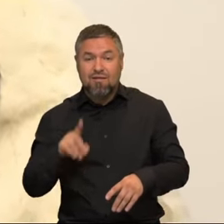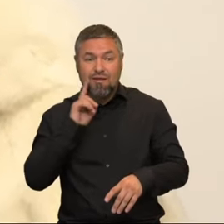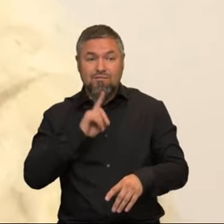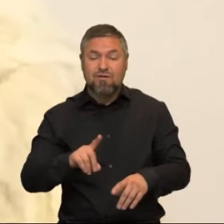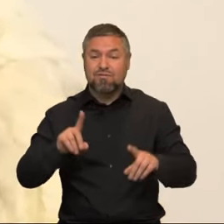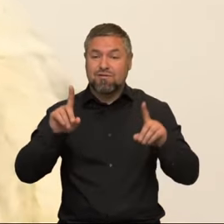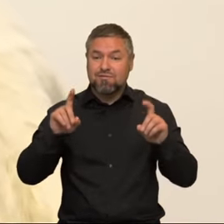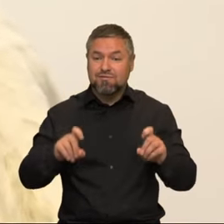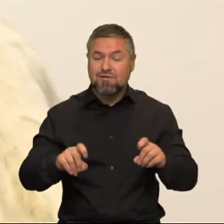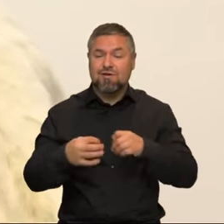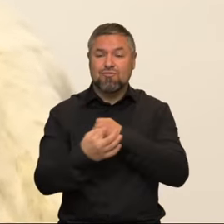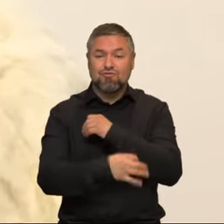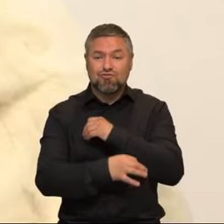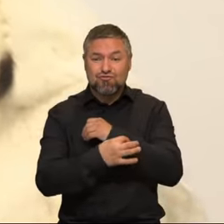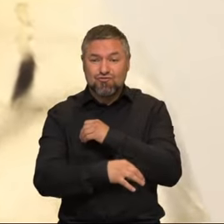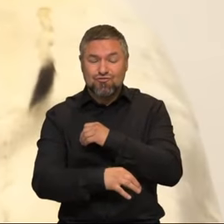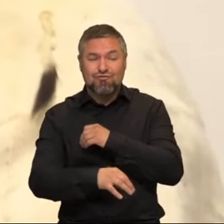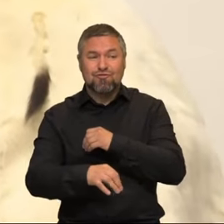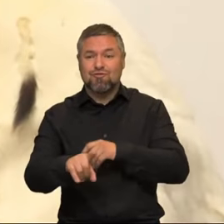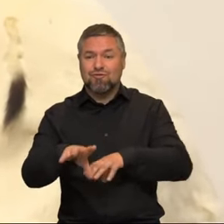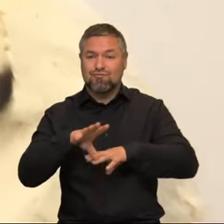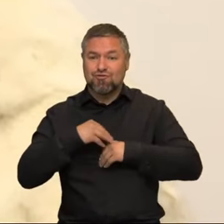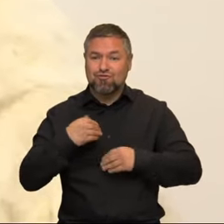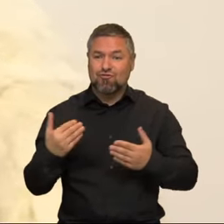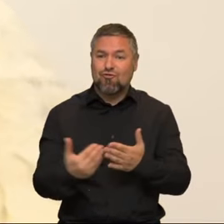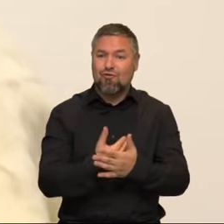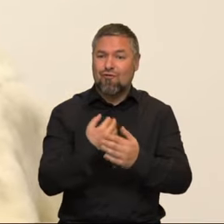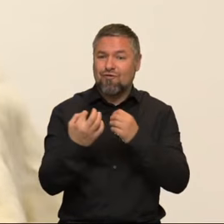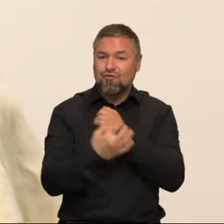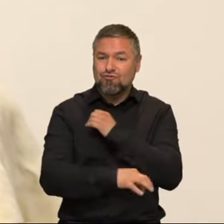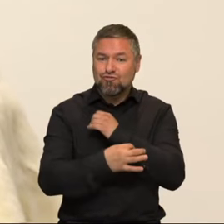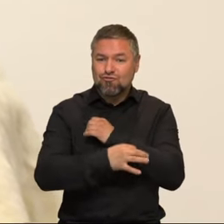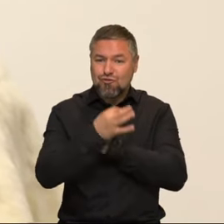roku akademickiego to przyjęcie nowych studentów.